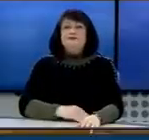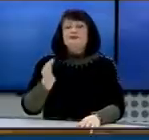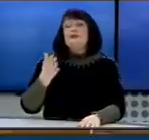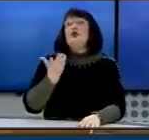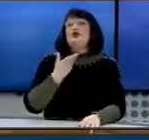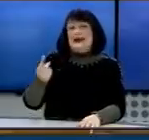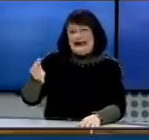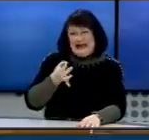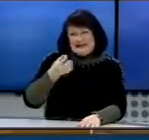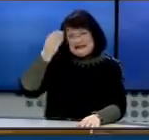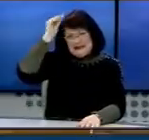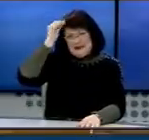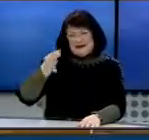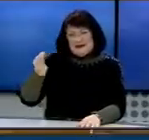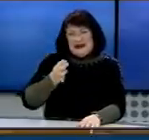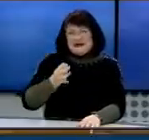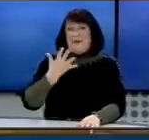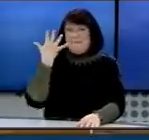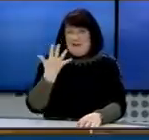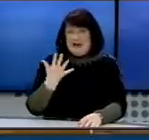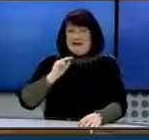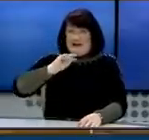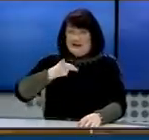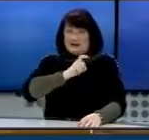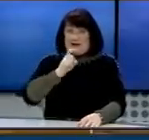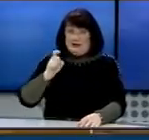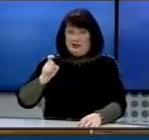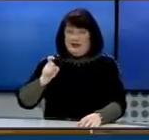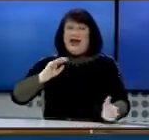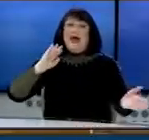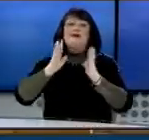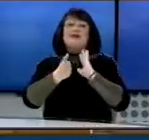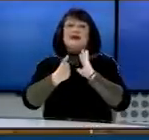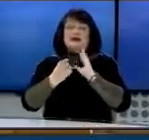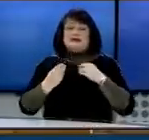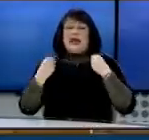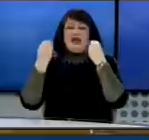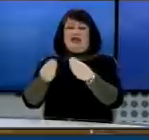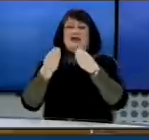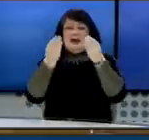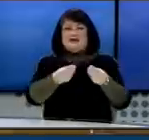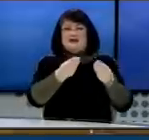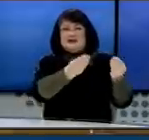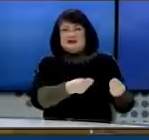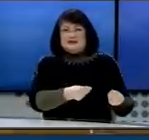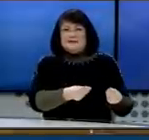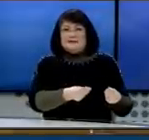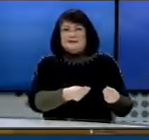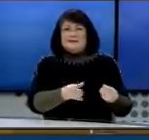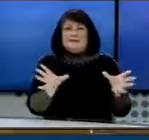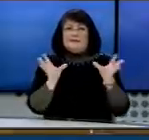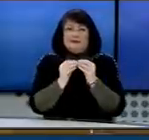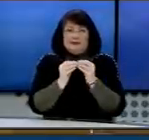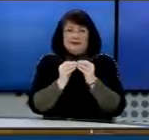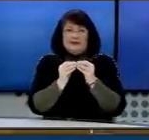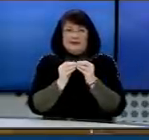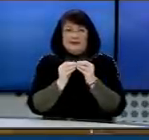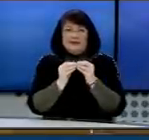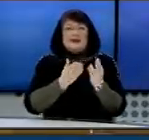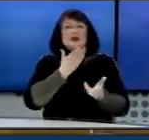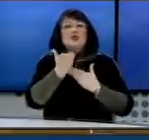αναφέρεστε στα 5 δισεκατομμύρια των απευθείας αναθέσεων, έχετε συμπεριλάβει και τη δαπάνη